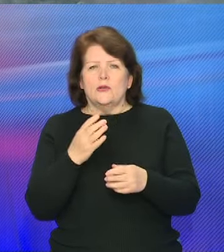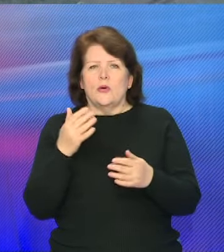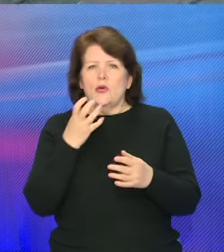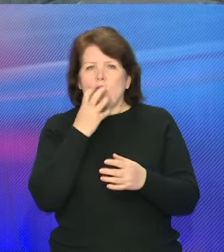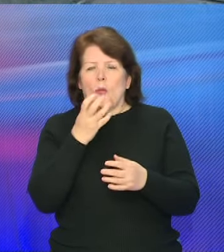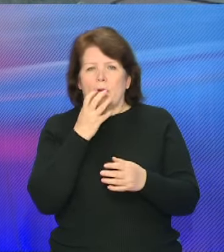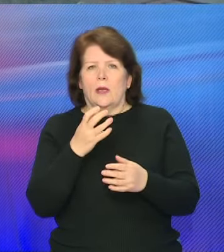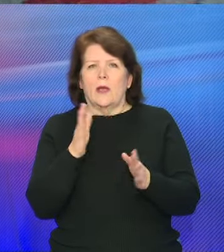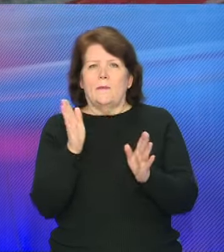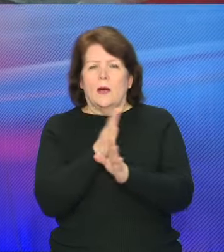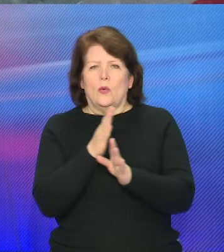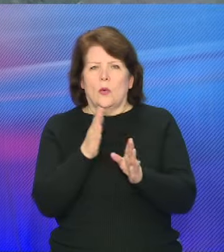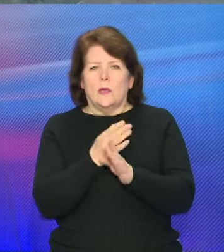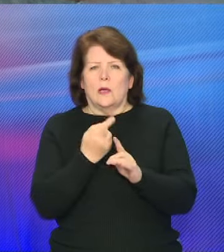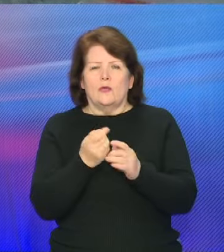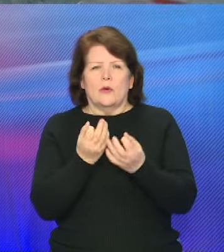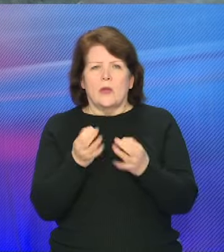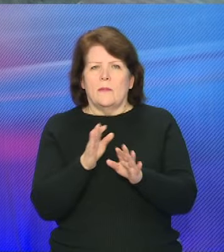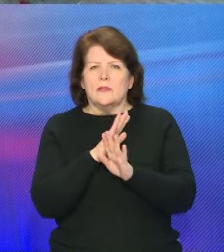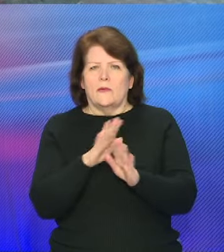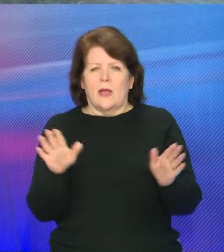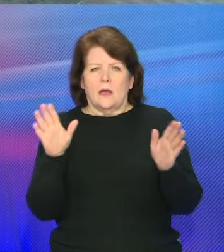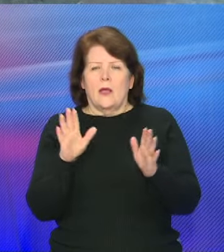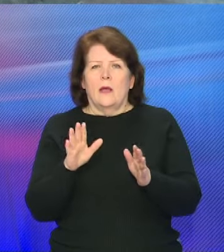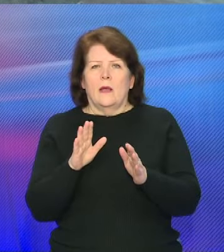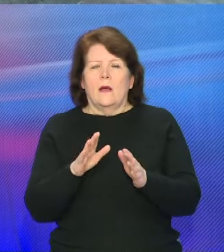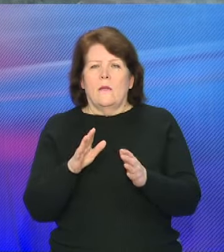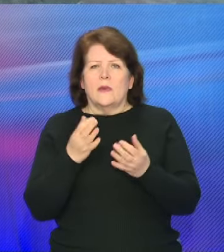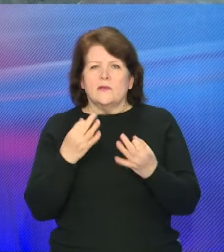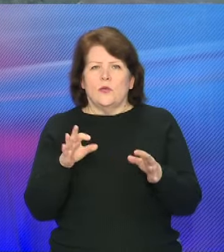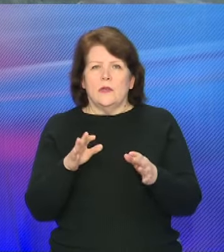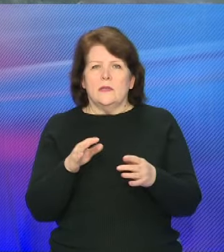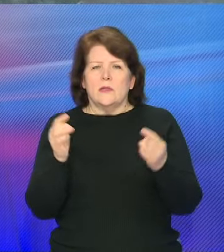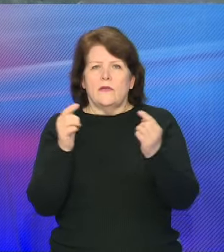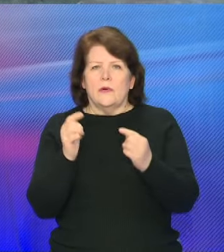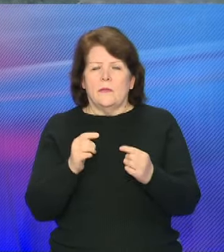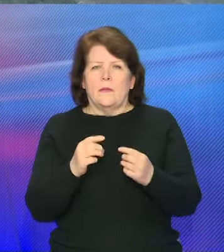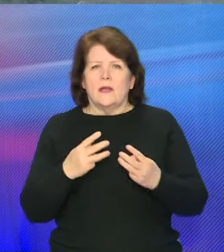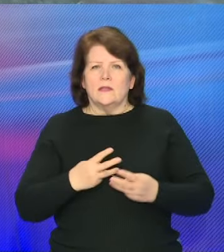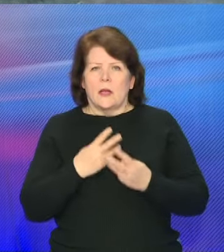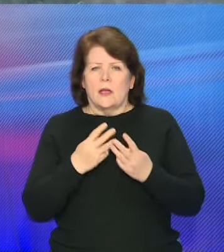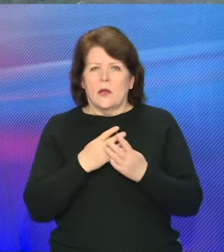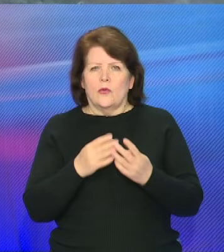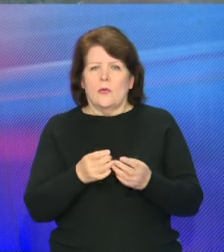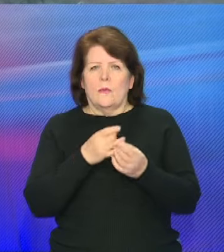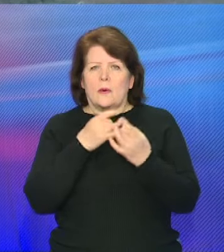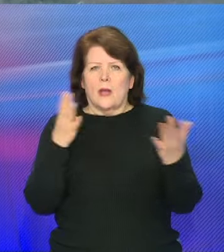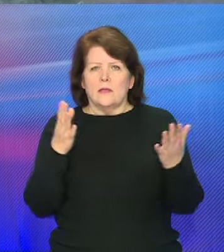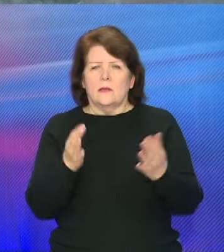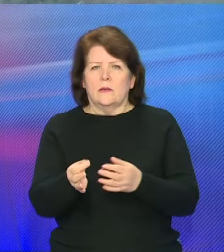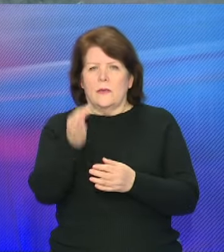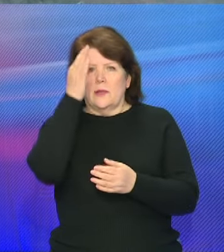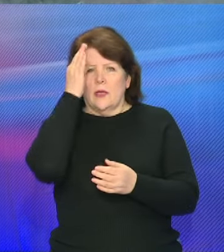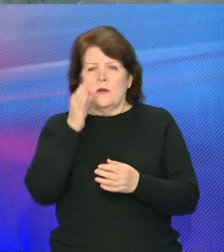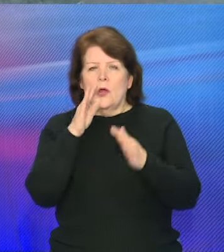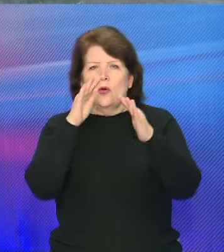половы осени надворье, якое не дозволяя оволодать нами отповедному настрою, про надыходящее свято нагадывают новогодние елки, что